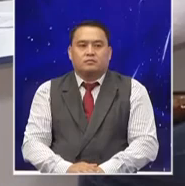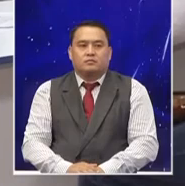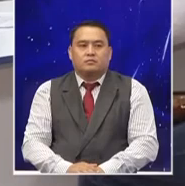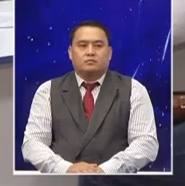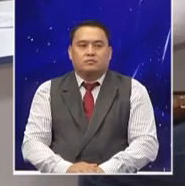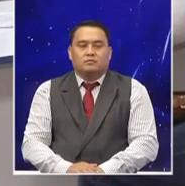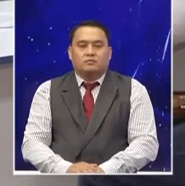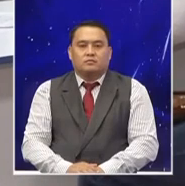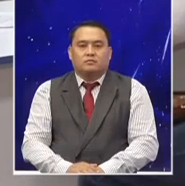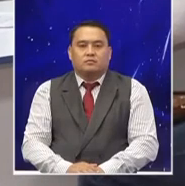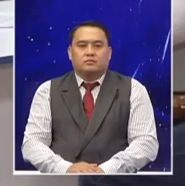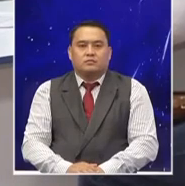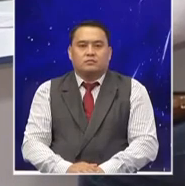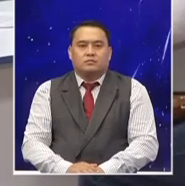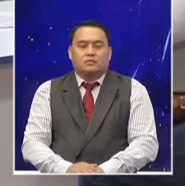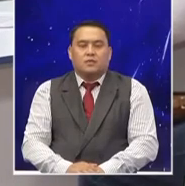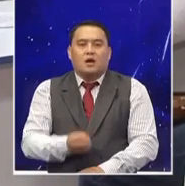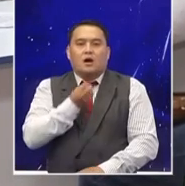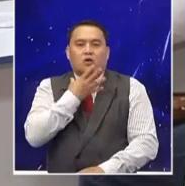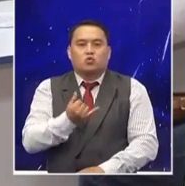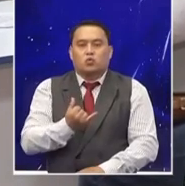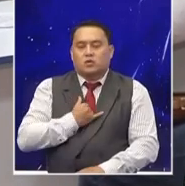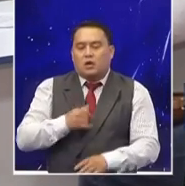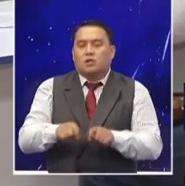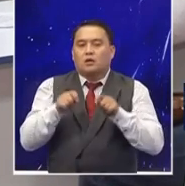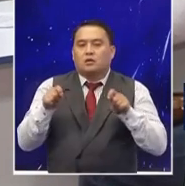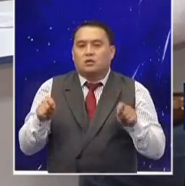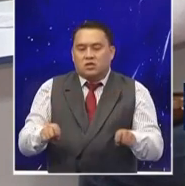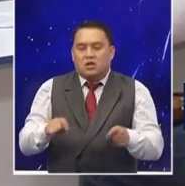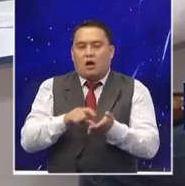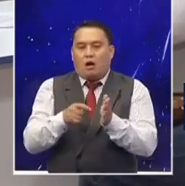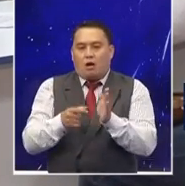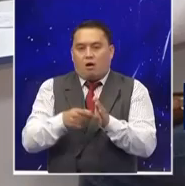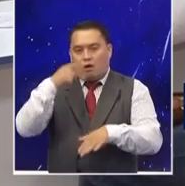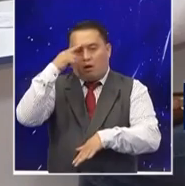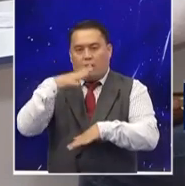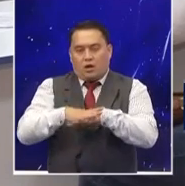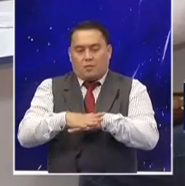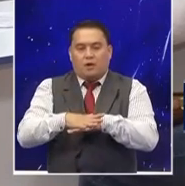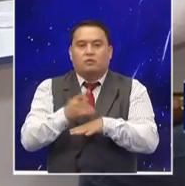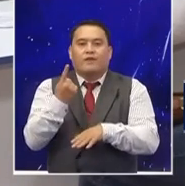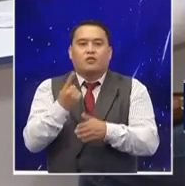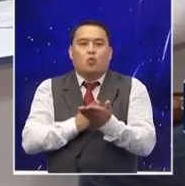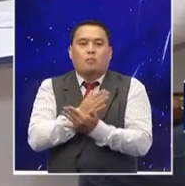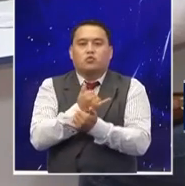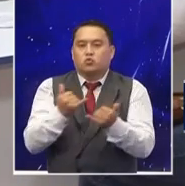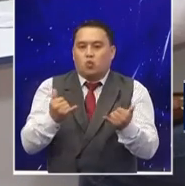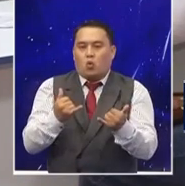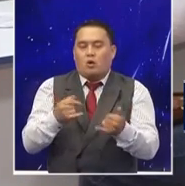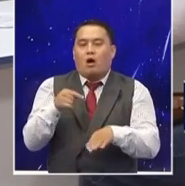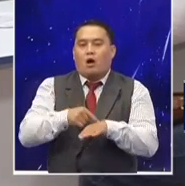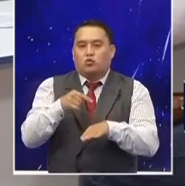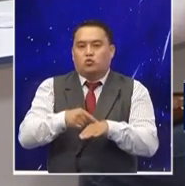места с сервис кряком нашла в сжатом хорошо что у нас вала кольском районе появился сервисный акимат я лично ощутила плюсы его работы